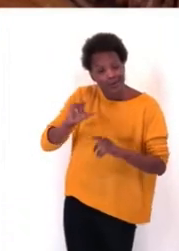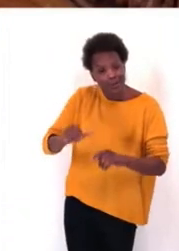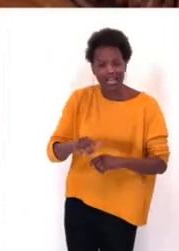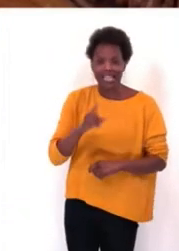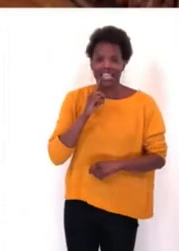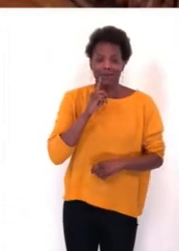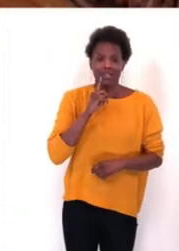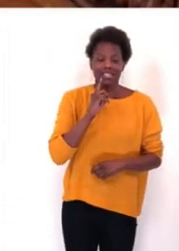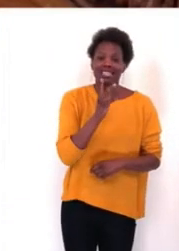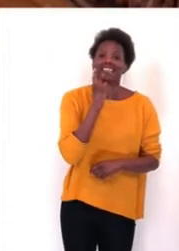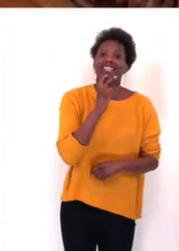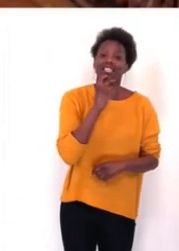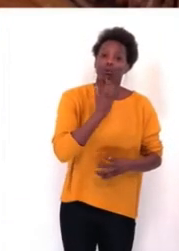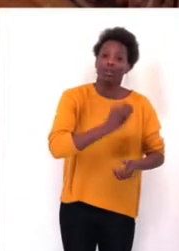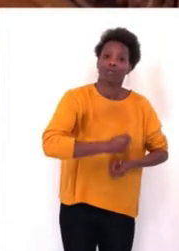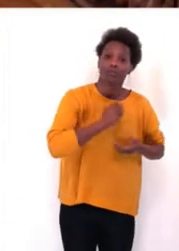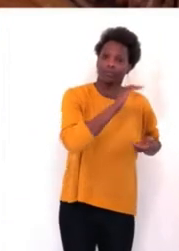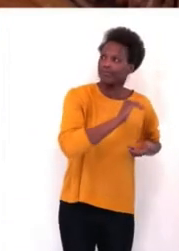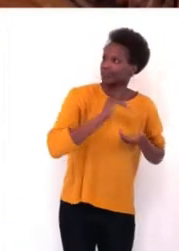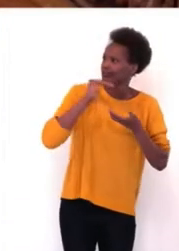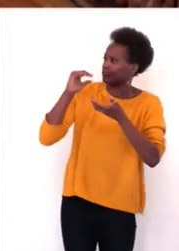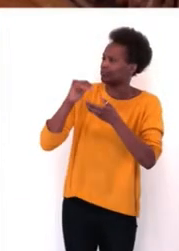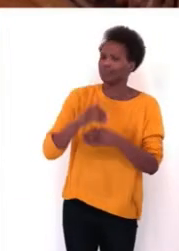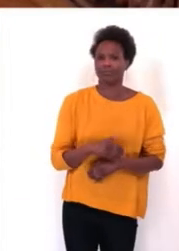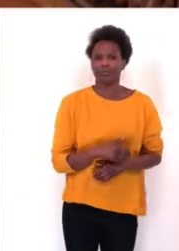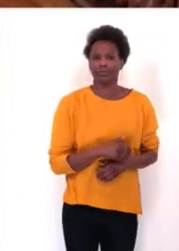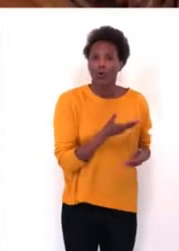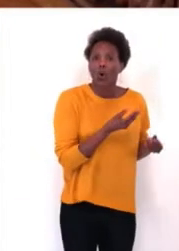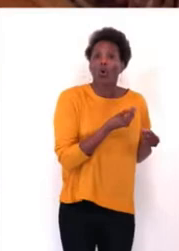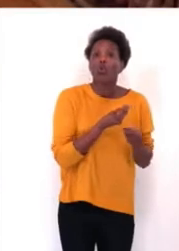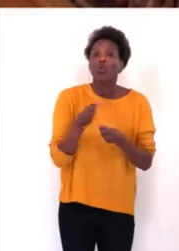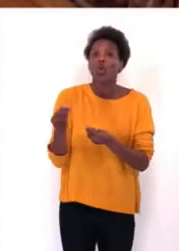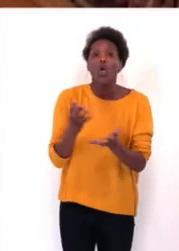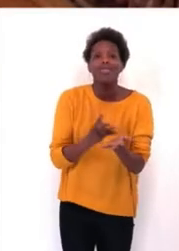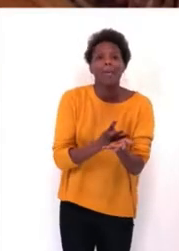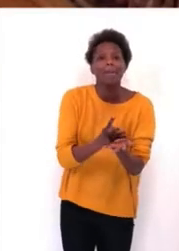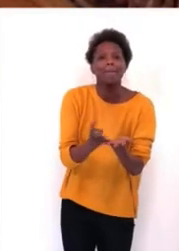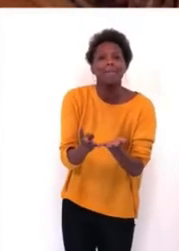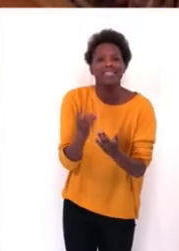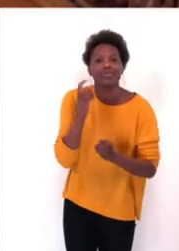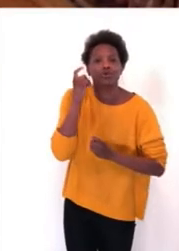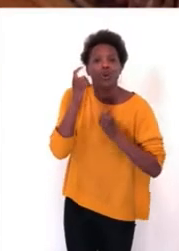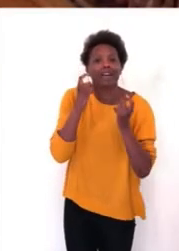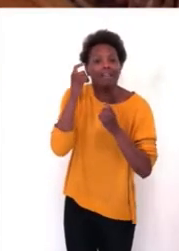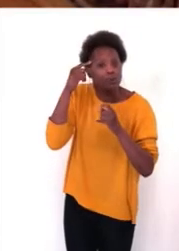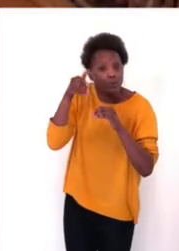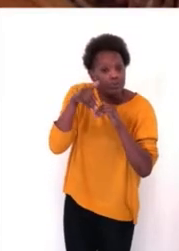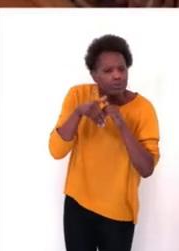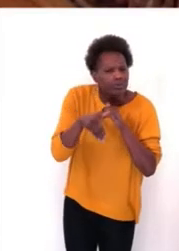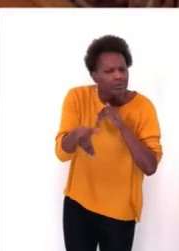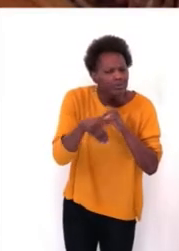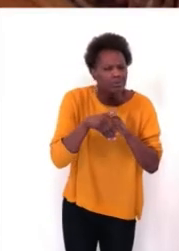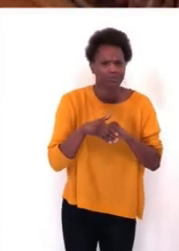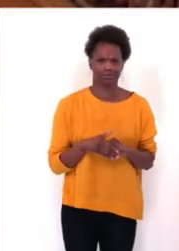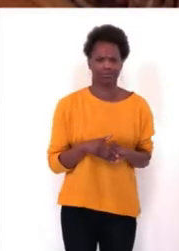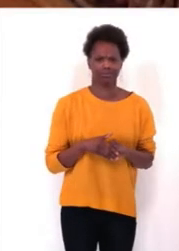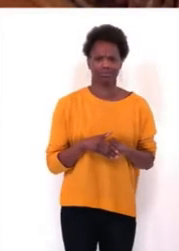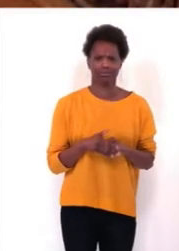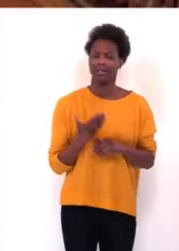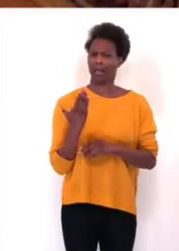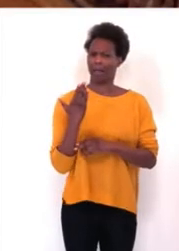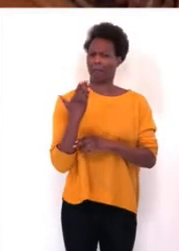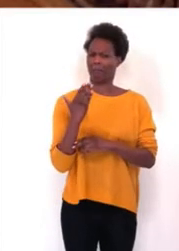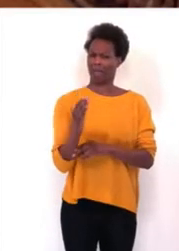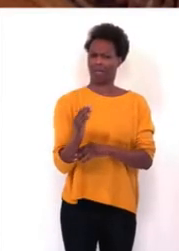ces citoyens qui émettent des pistes de réflexion pour les années à venir, mais par contre, l'expression de plus